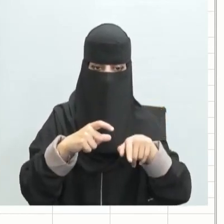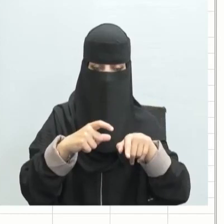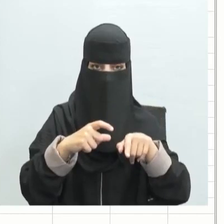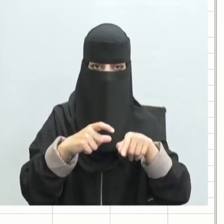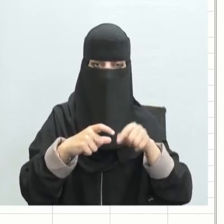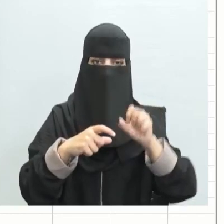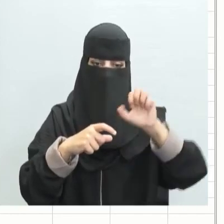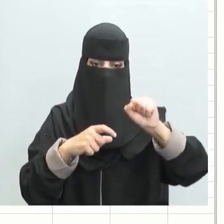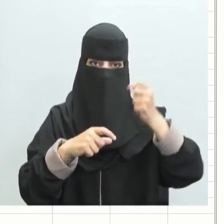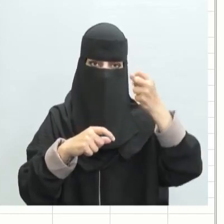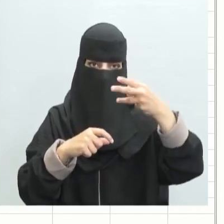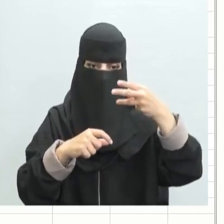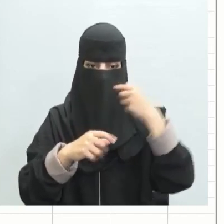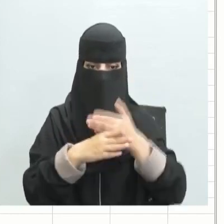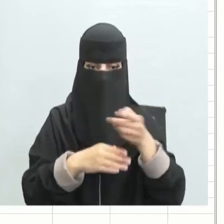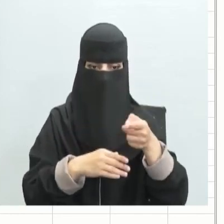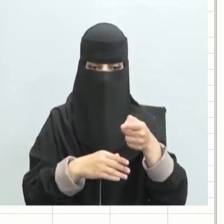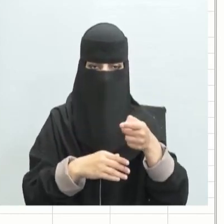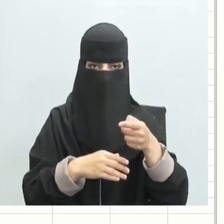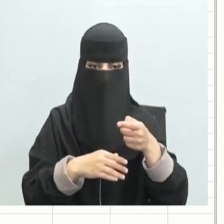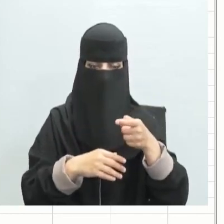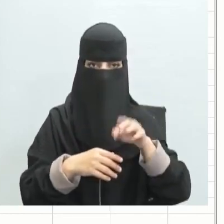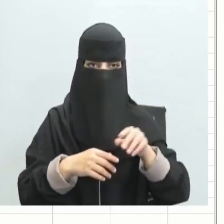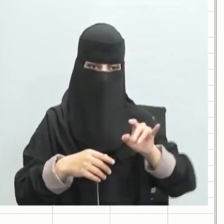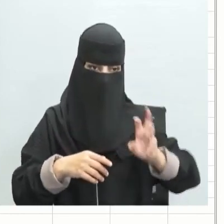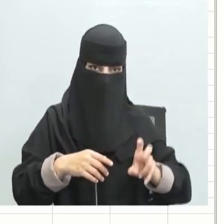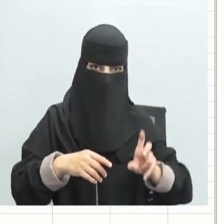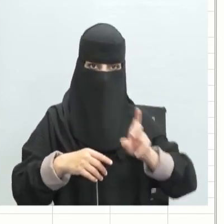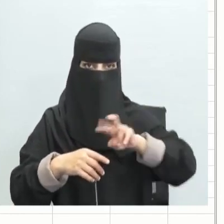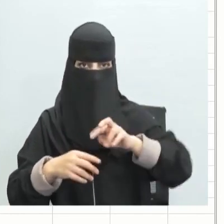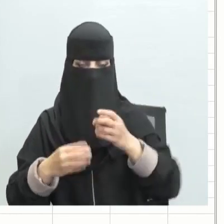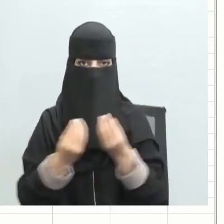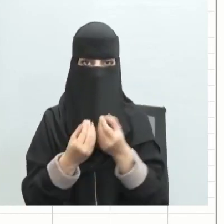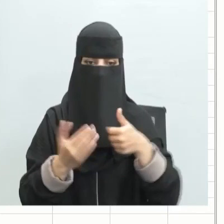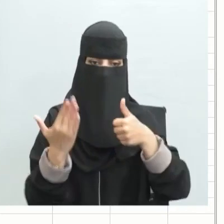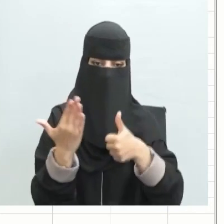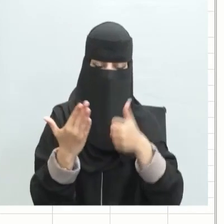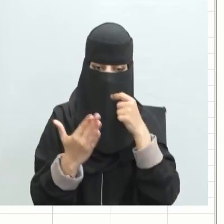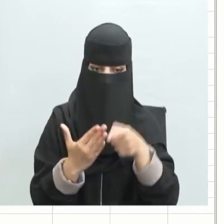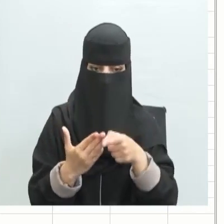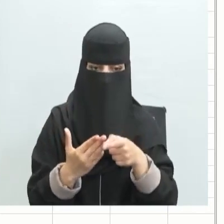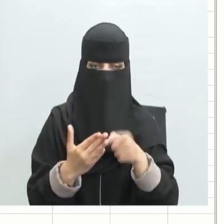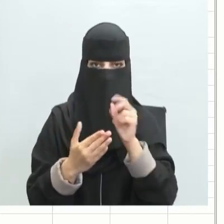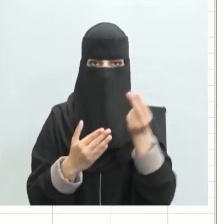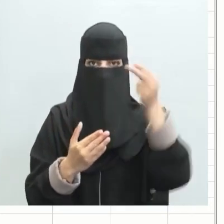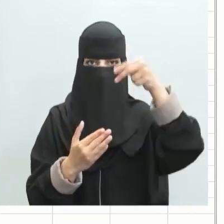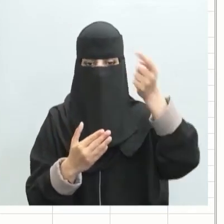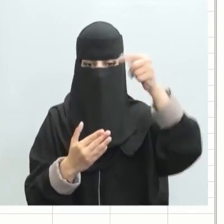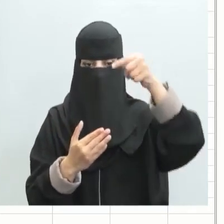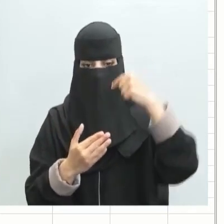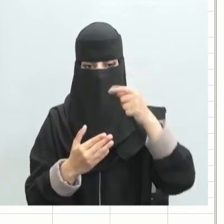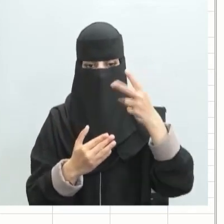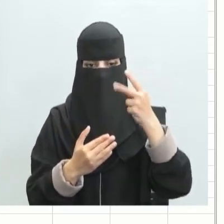هي اي 3 اللي هي الموقع هذا بعدين شفت مع العدد سته اللي يفتح لي زي الرقم ثمانيه هذا معناته اس وبعدين نضغط